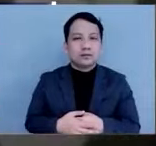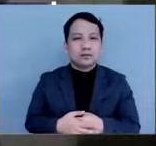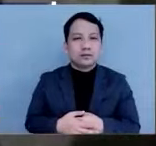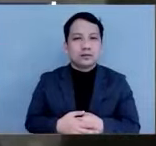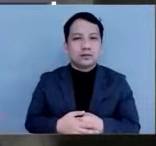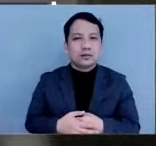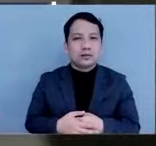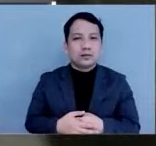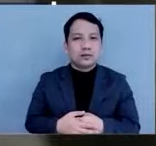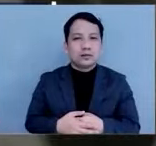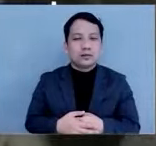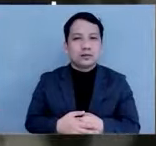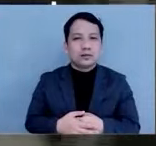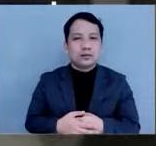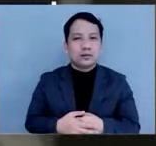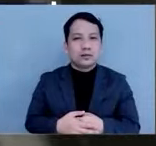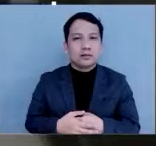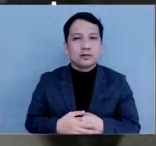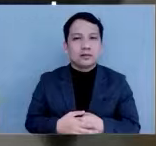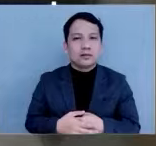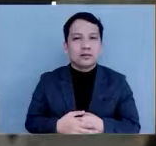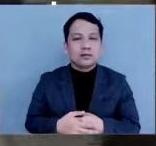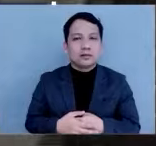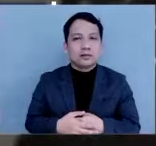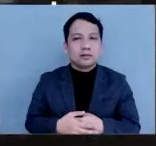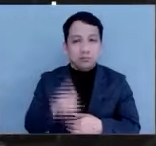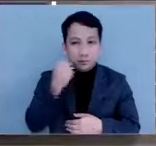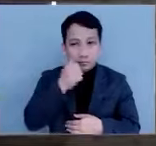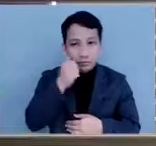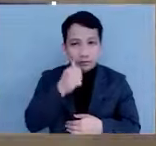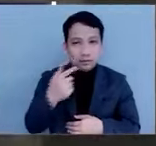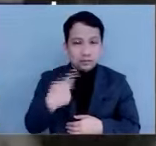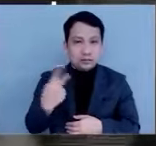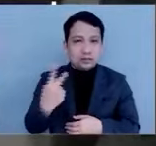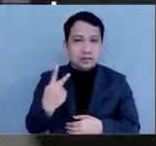agad ang nasa unahang lalaki. Sunod namang sumampa ang babaeng may kasamang dalawang bata.